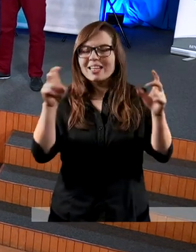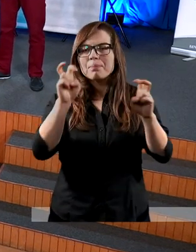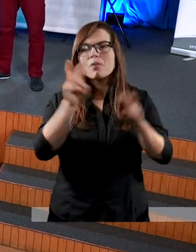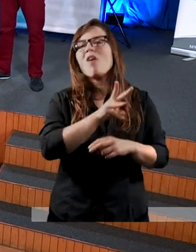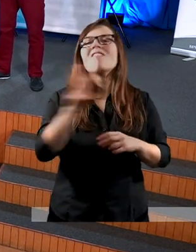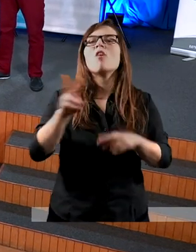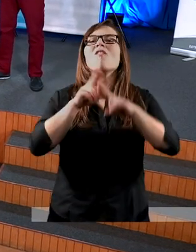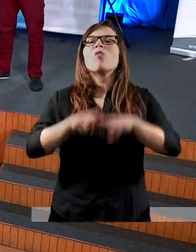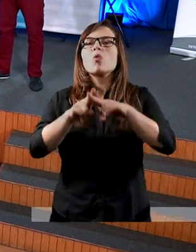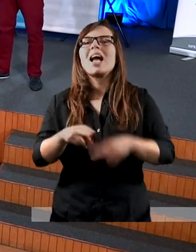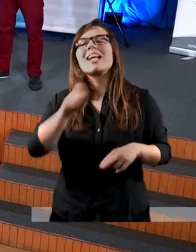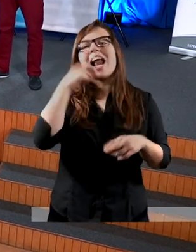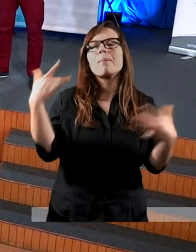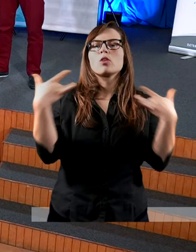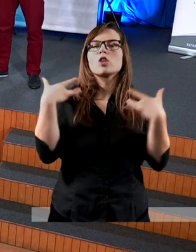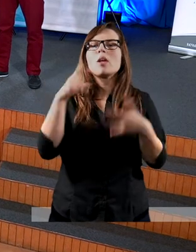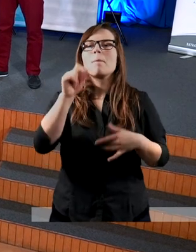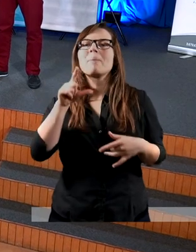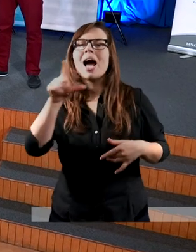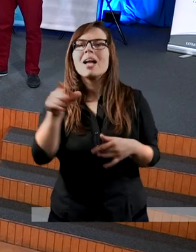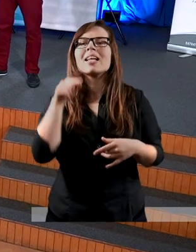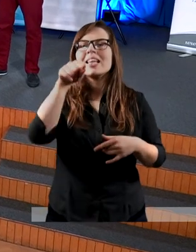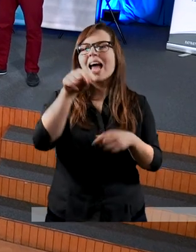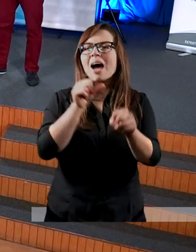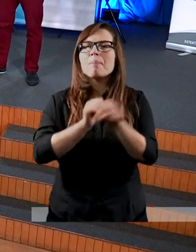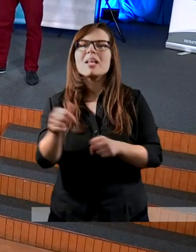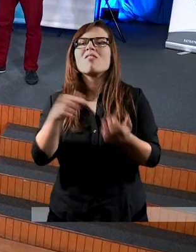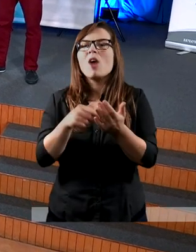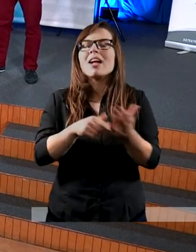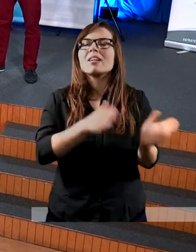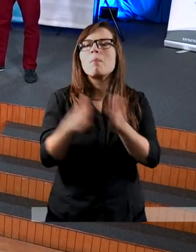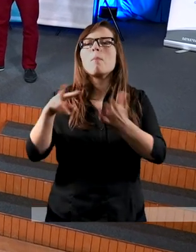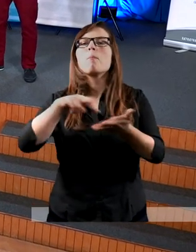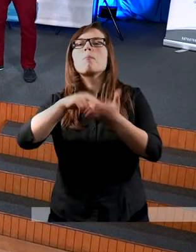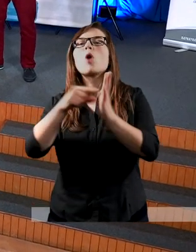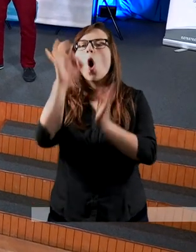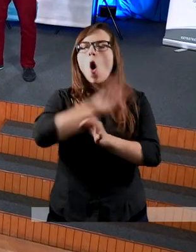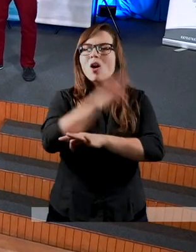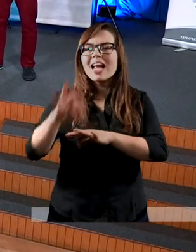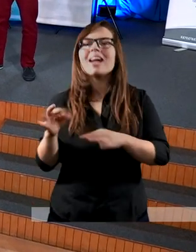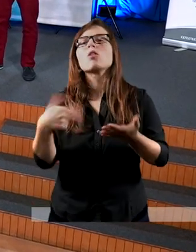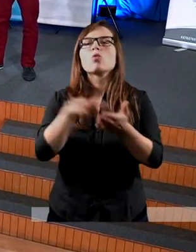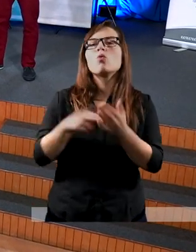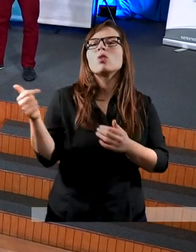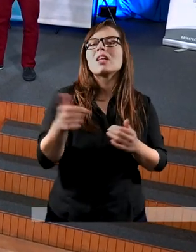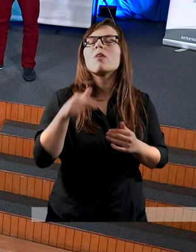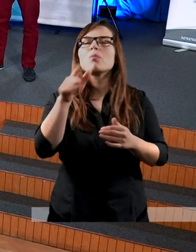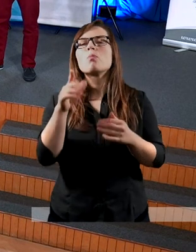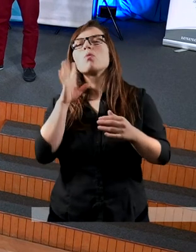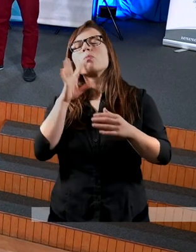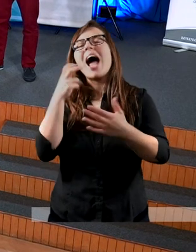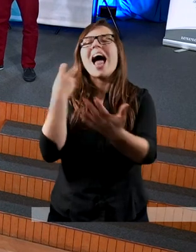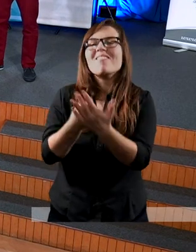właśnie fundacjalepszegożycia.pl. I tam jest właśnie projekt, który dotyczy tego, co w tej chwili robię, czyli